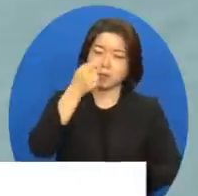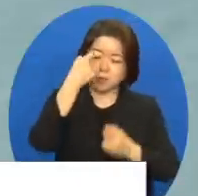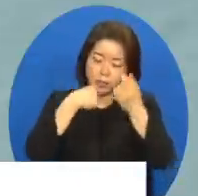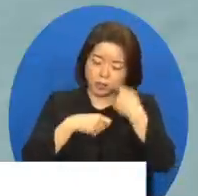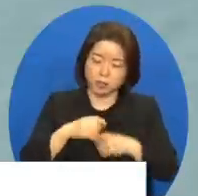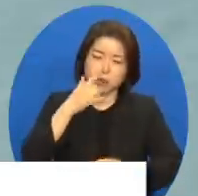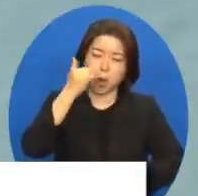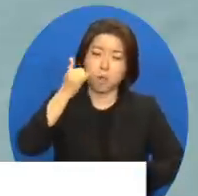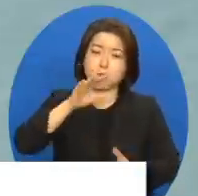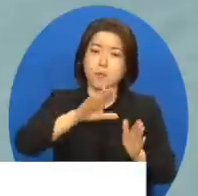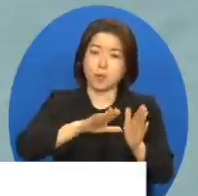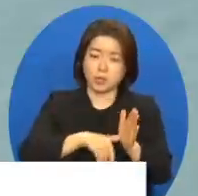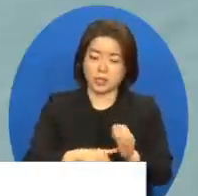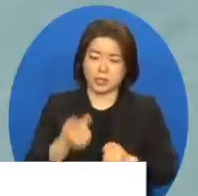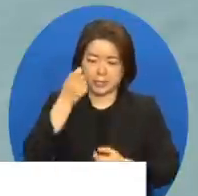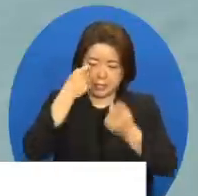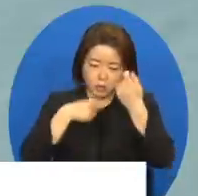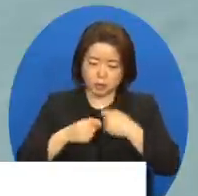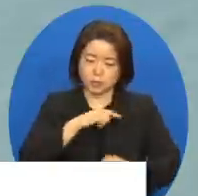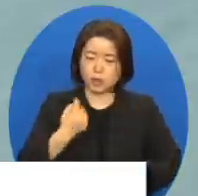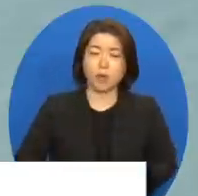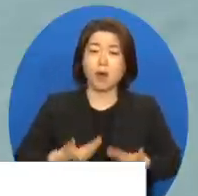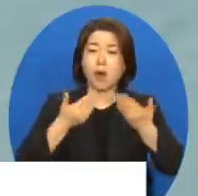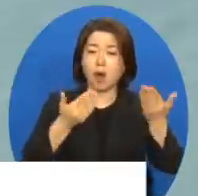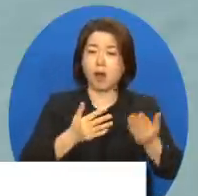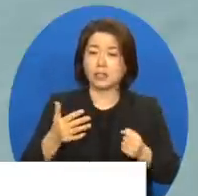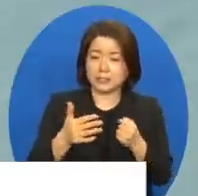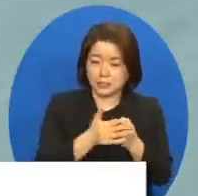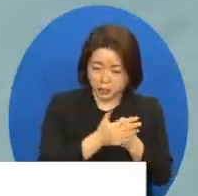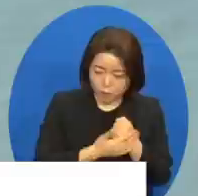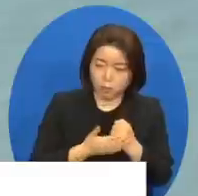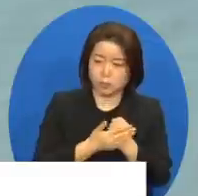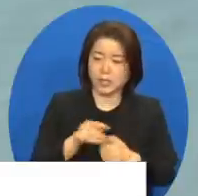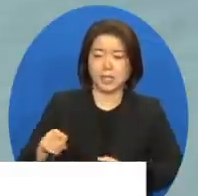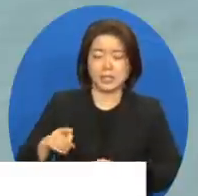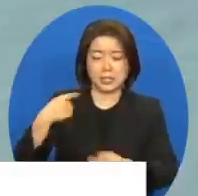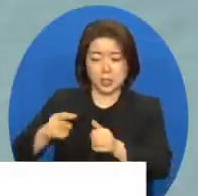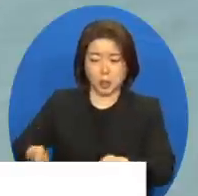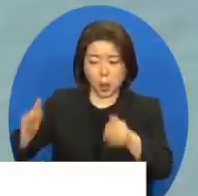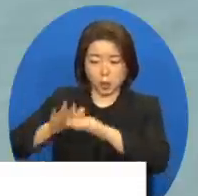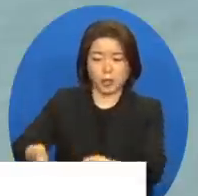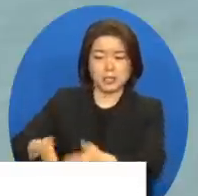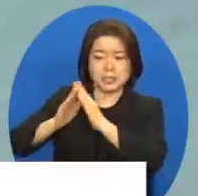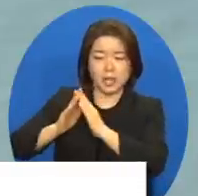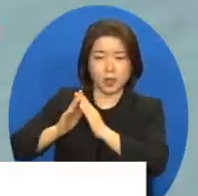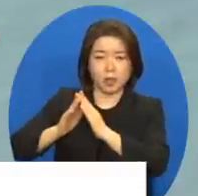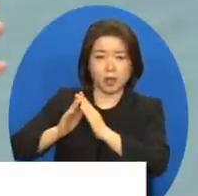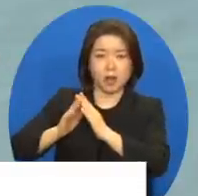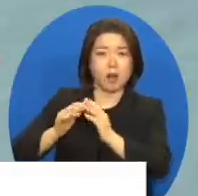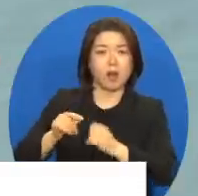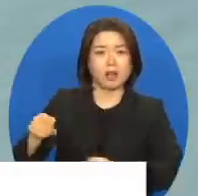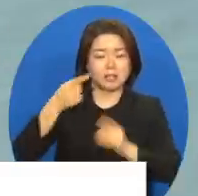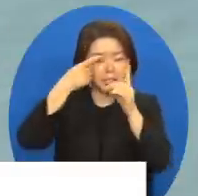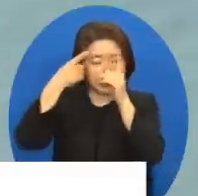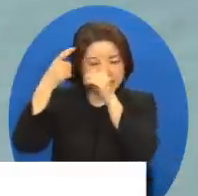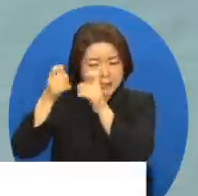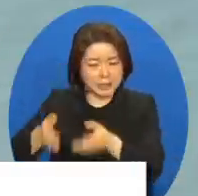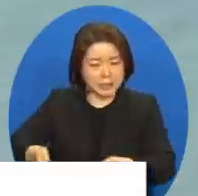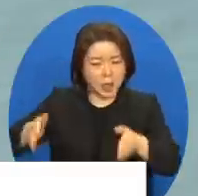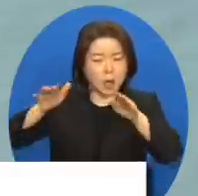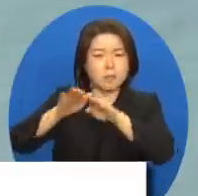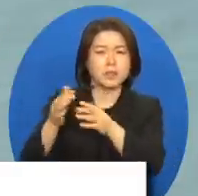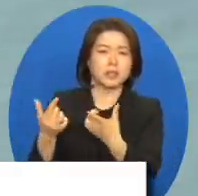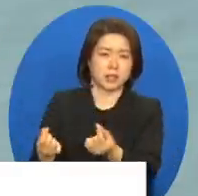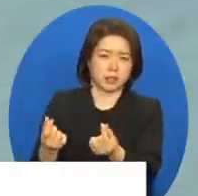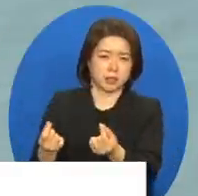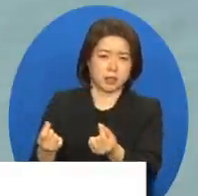부모 세대의 눈물과 헌신으로 지어진 거야. 이건 기념비죠, 기념비.